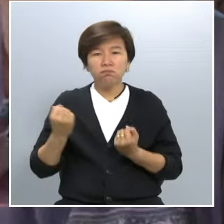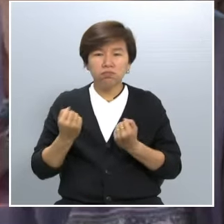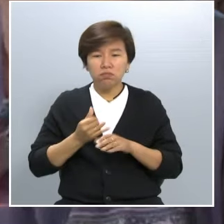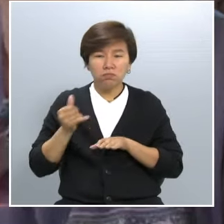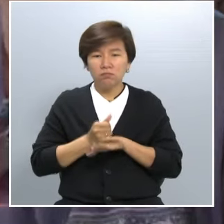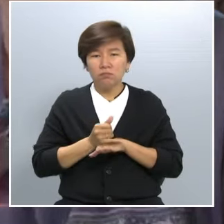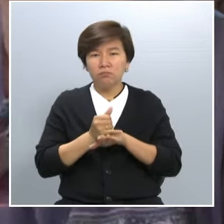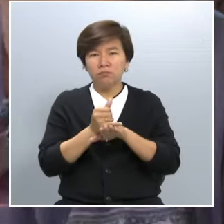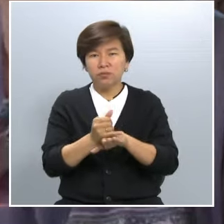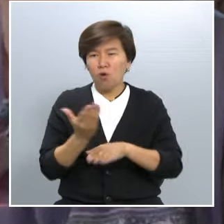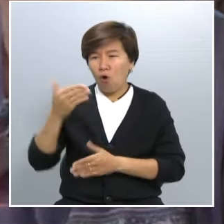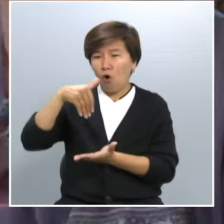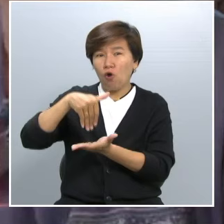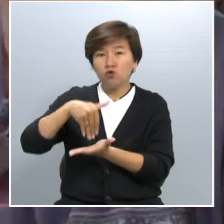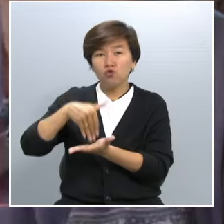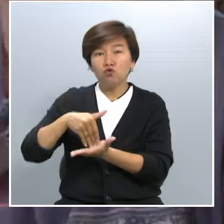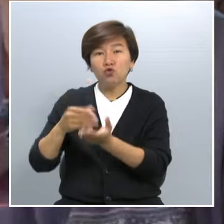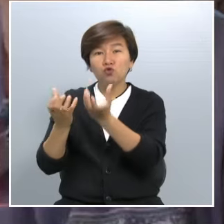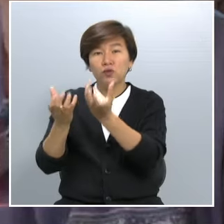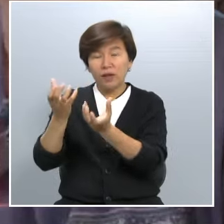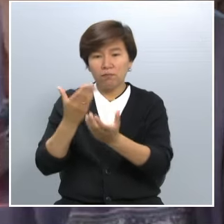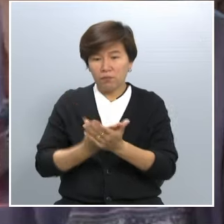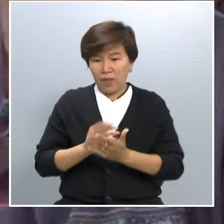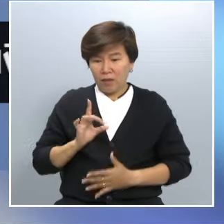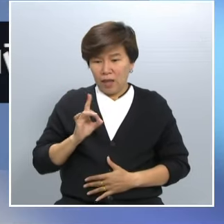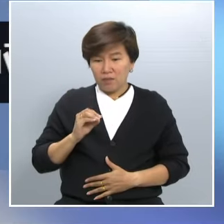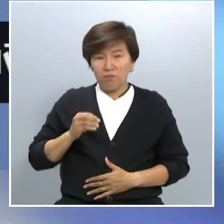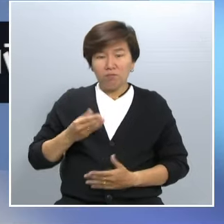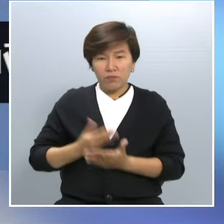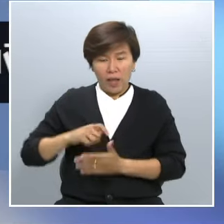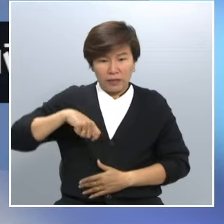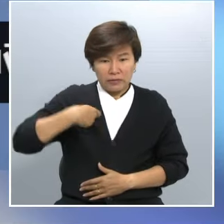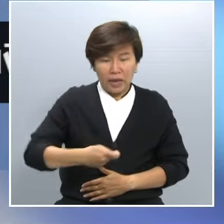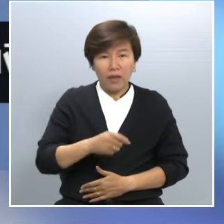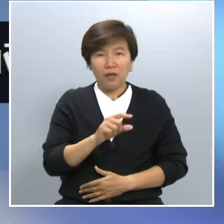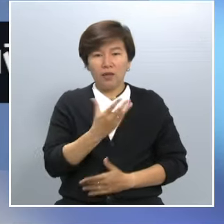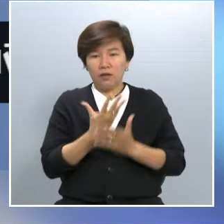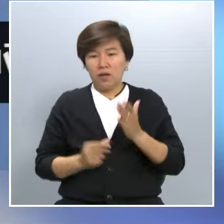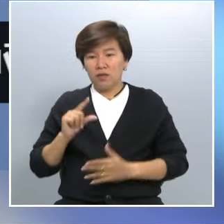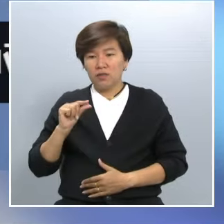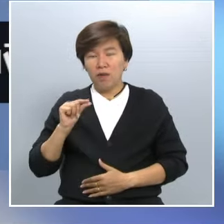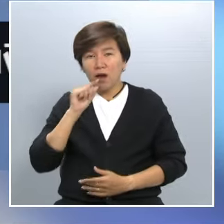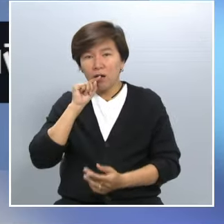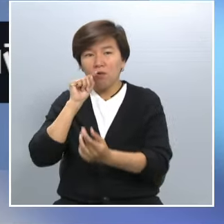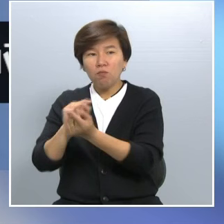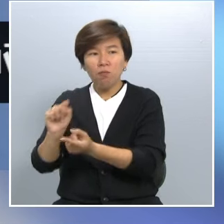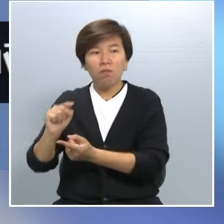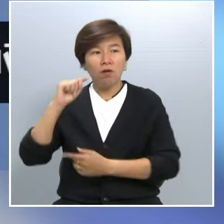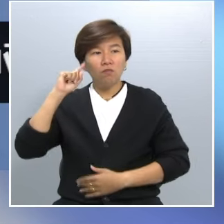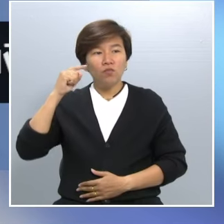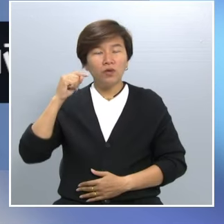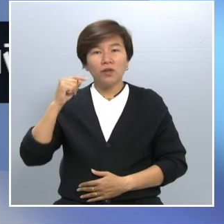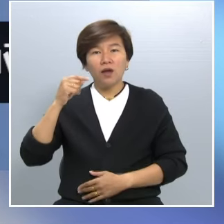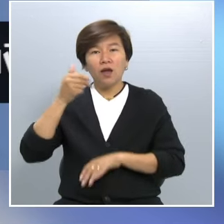มายื่นเรื่องกับทางศูนย์ดำรงธรรมมีเงินติดตัวมา80บาทจ่ายค่ารถไปก็เหลือ20บาทมาพบกับพี่สวัยเป็นผู้สื่อข่าว